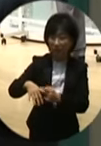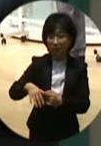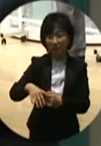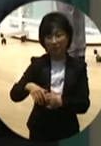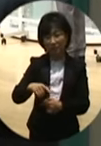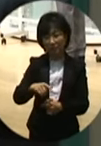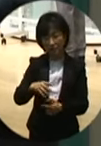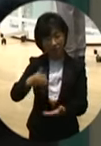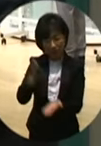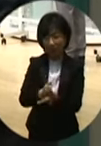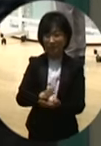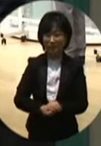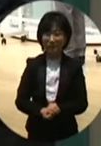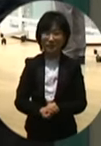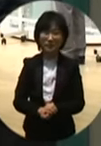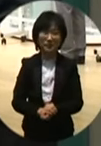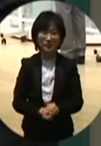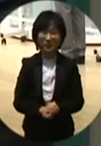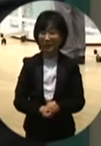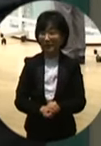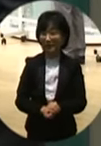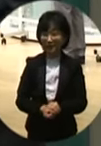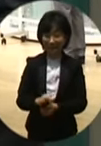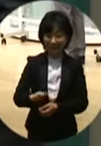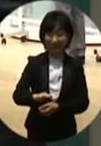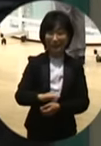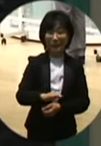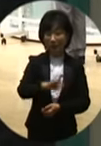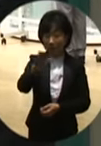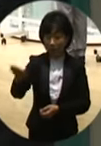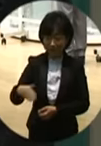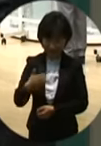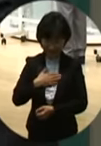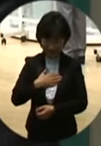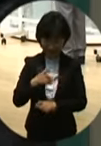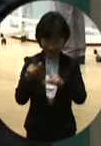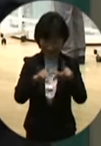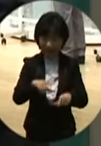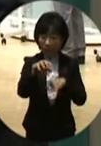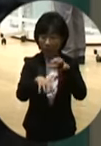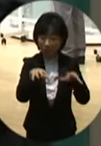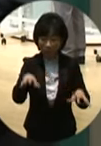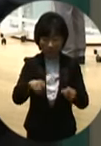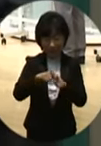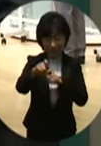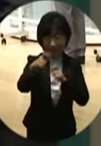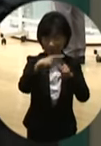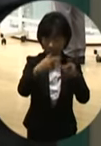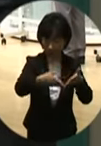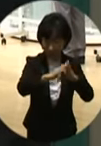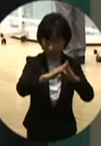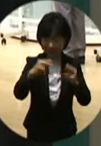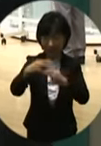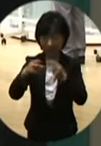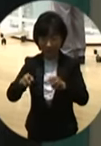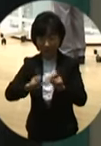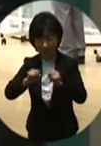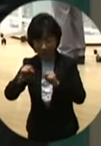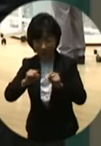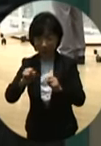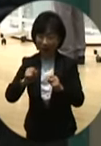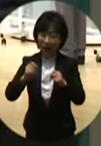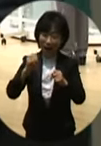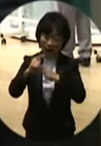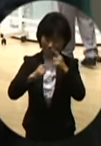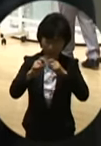this inside of your church. 여러분 살고 있는 전역 현장에 지교회 세우고 다락방 운동해서 하나님의 말씀 운동 이렇게 해라.